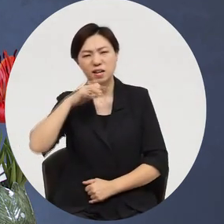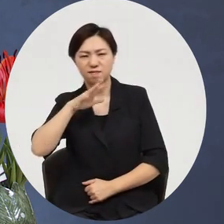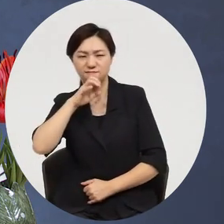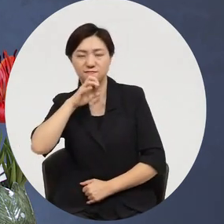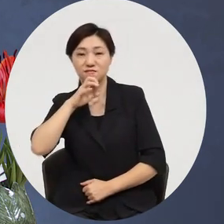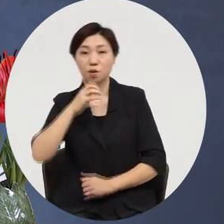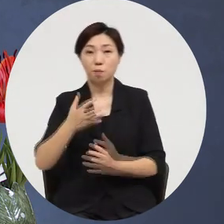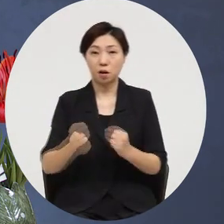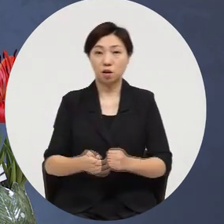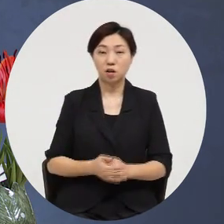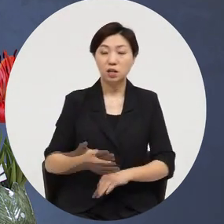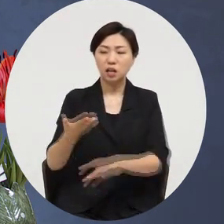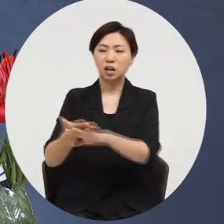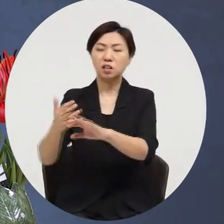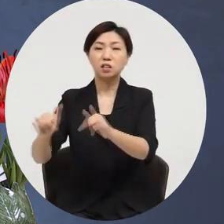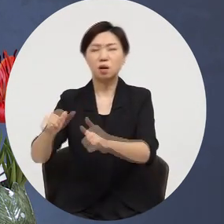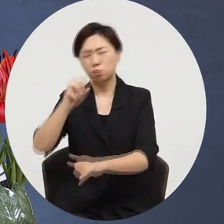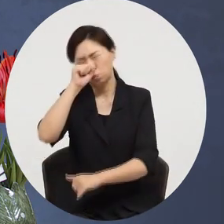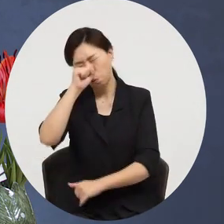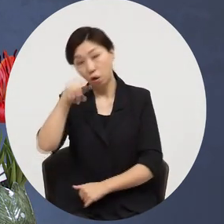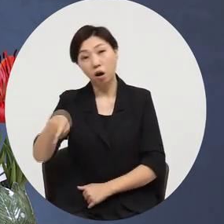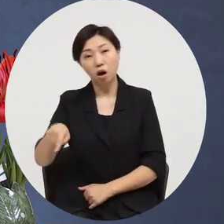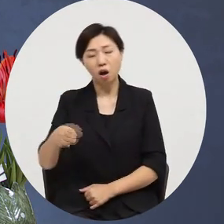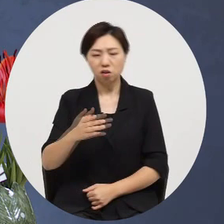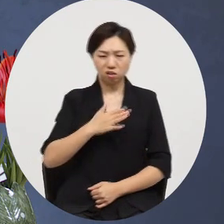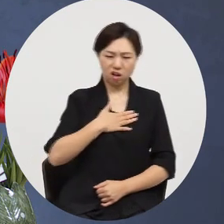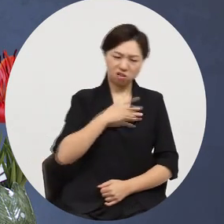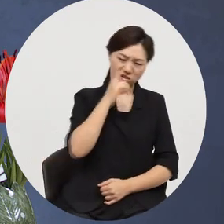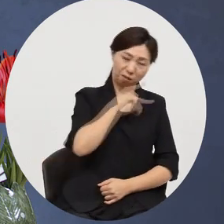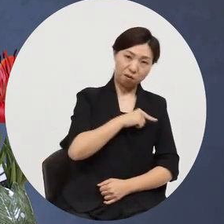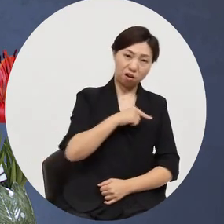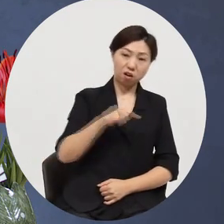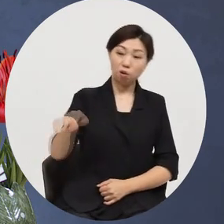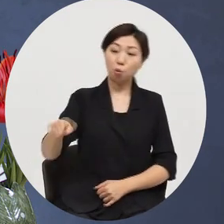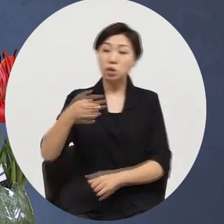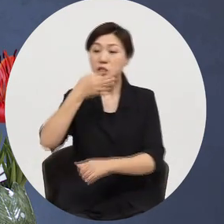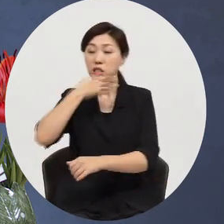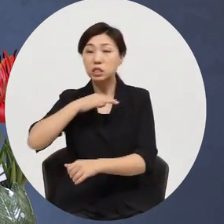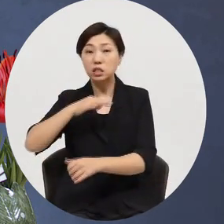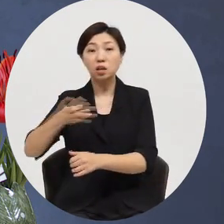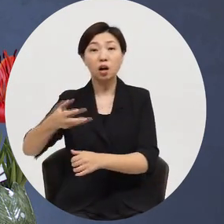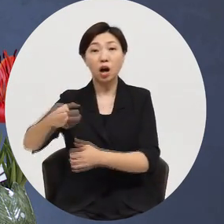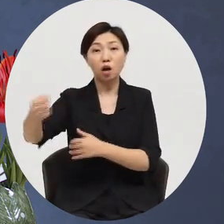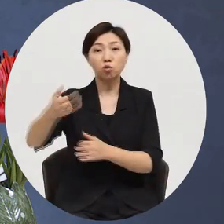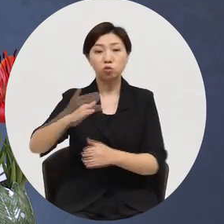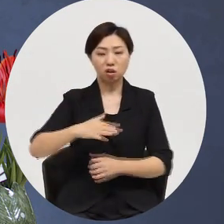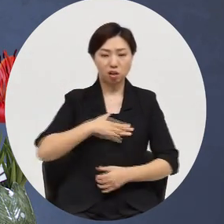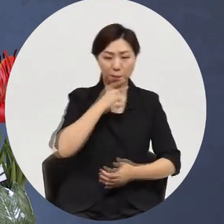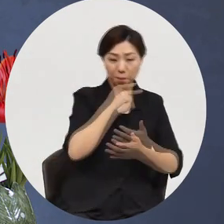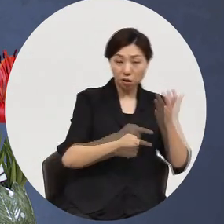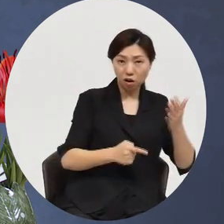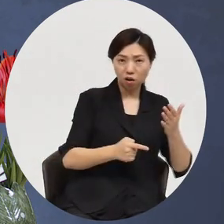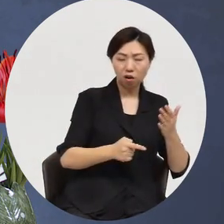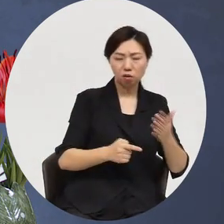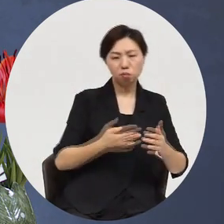일으켜. 남은 좋은데 내가 나빠. 저 사람이 이긴데 나는 손해. 그럼 내가 오래 못